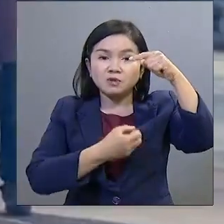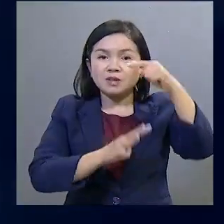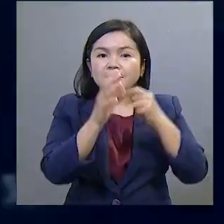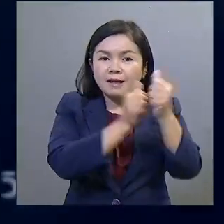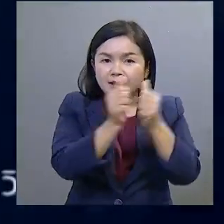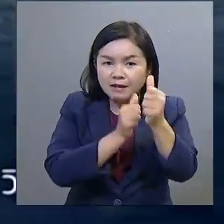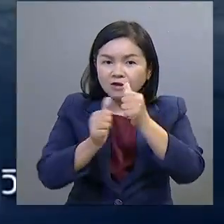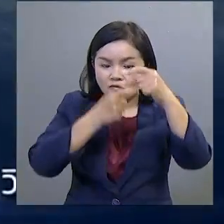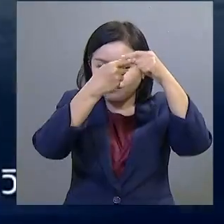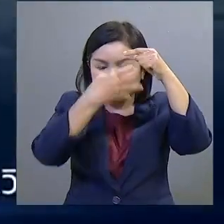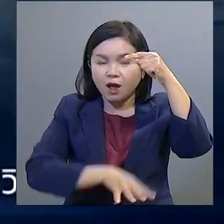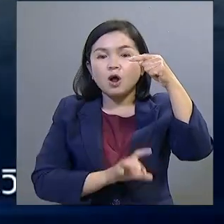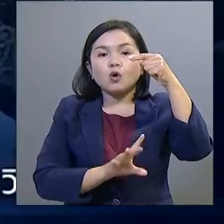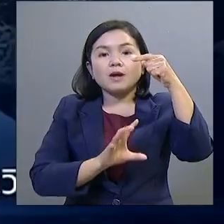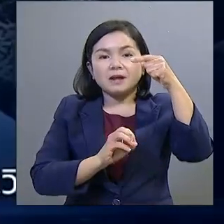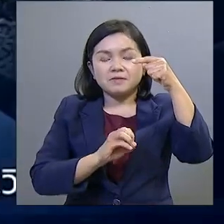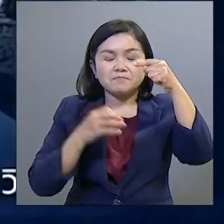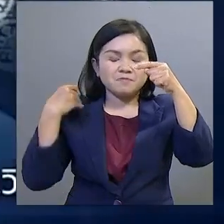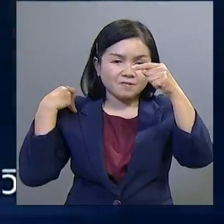กว่า150เรื่องครับ